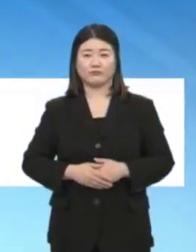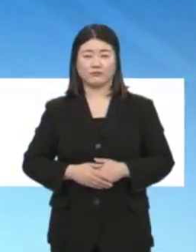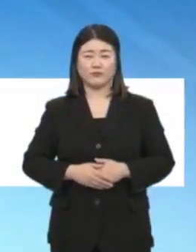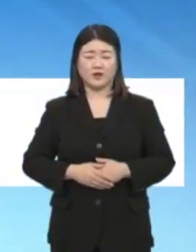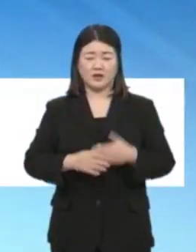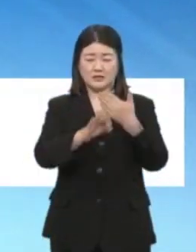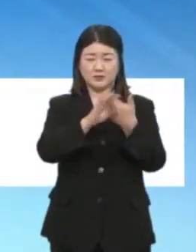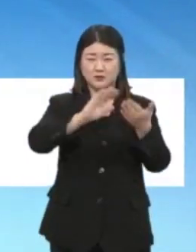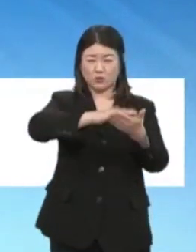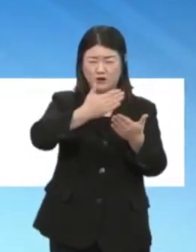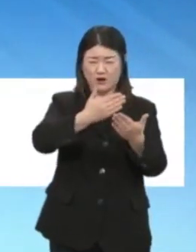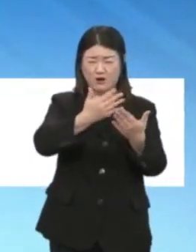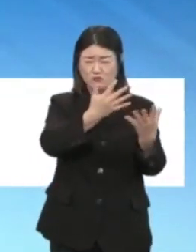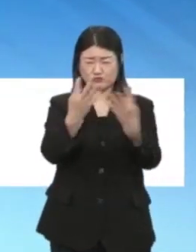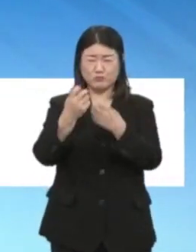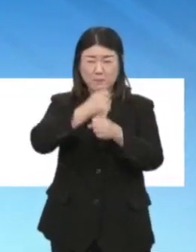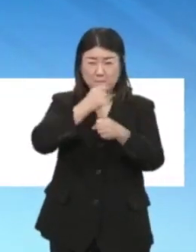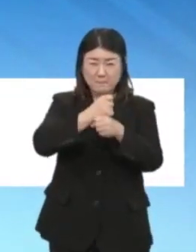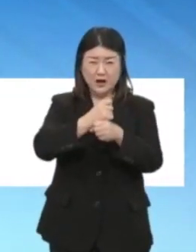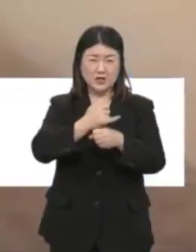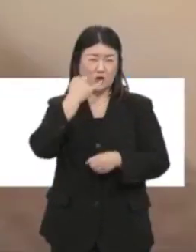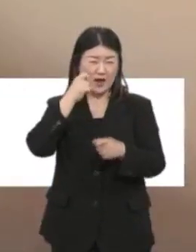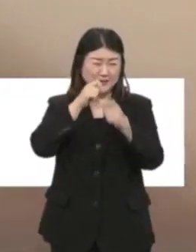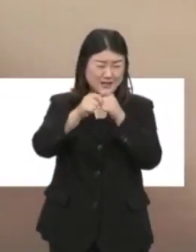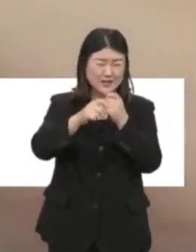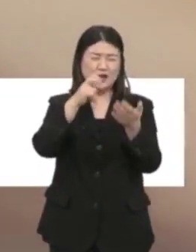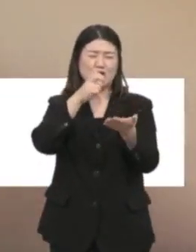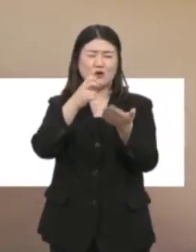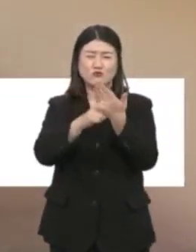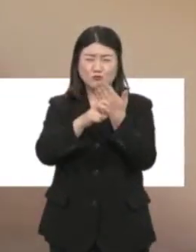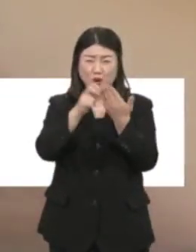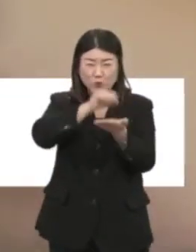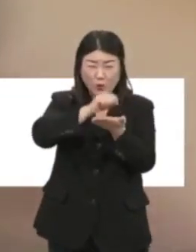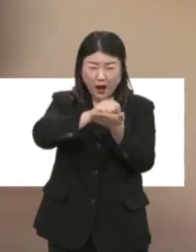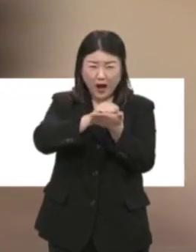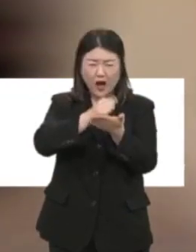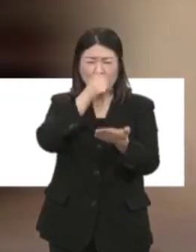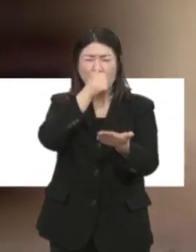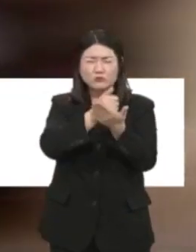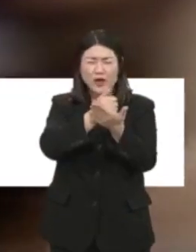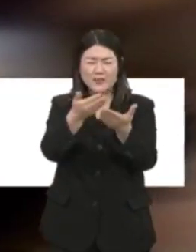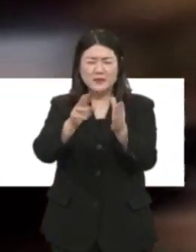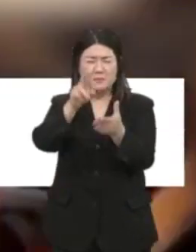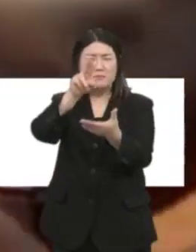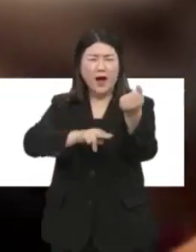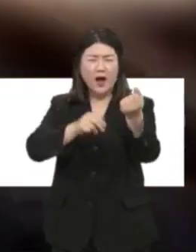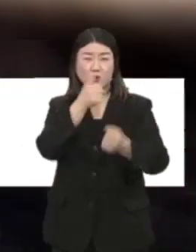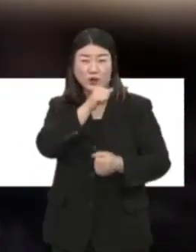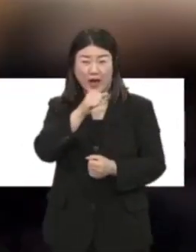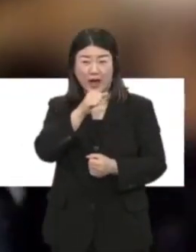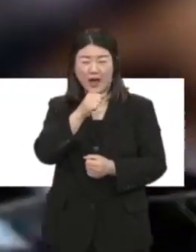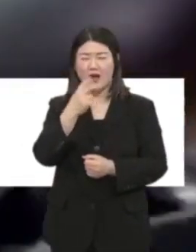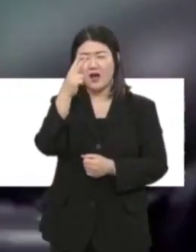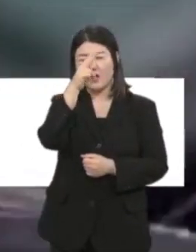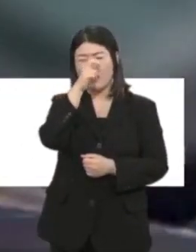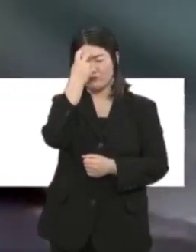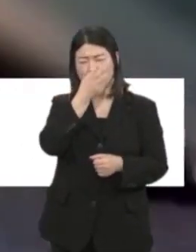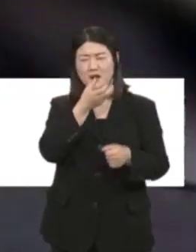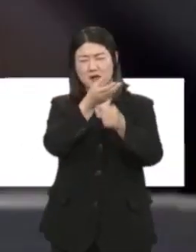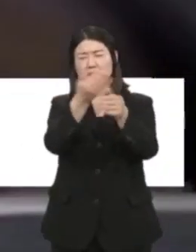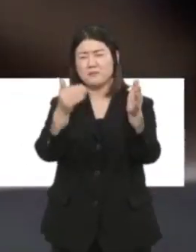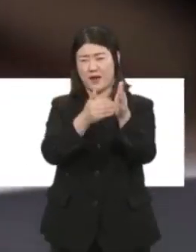수만 개의 가상 계좌를 발급받아 전화 금융 사기와 불법 도박 사이트 등 범죄 조직에 팔아넘긴 브로커 일당이 검찰에